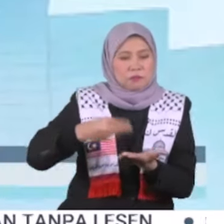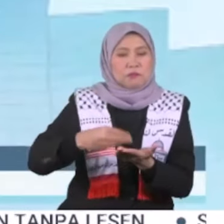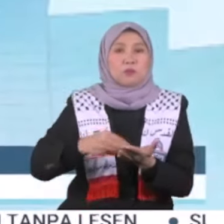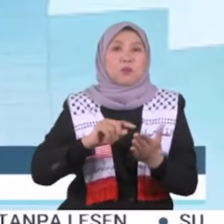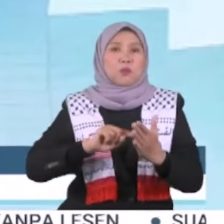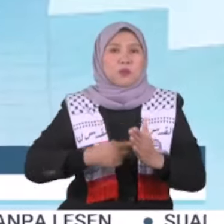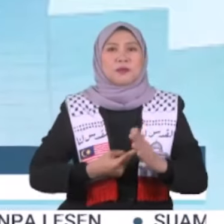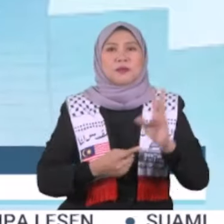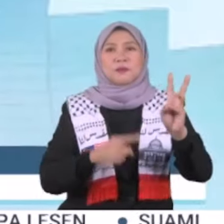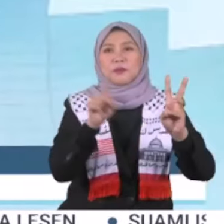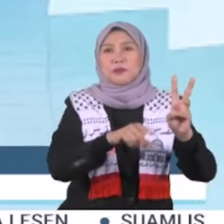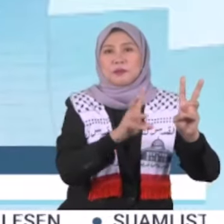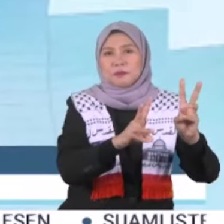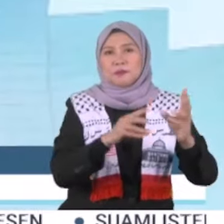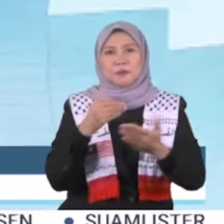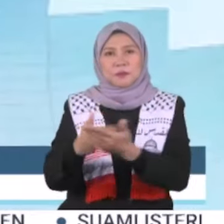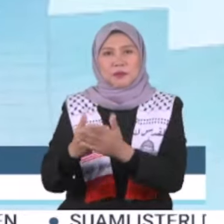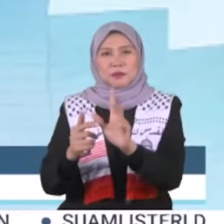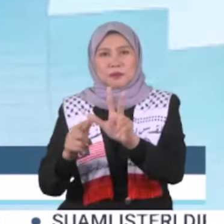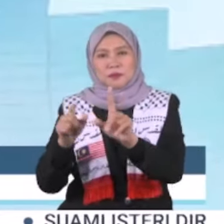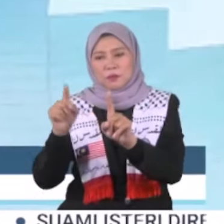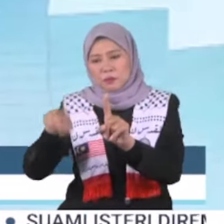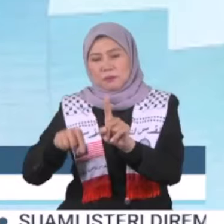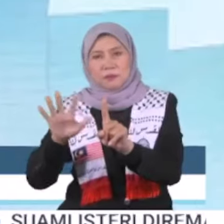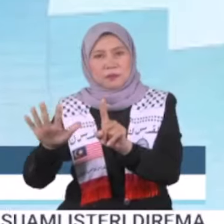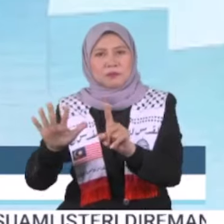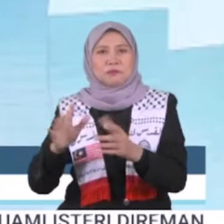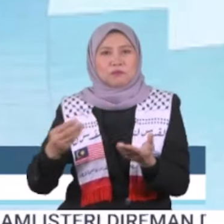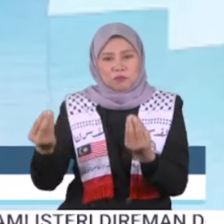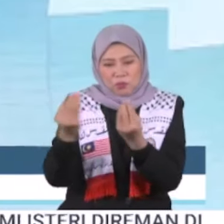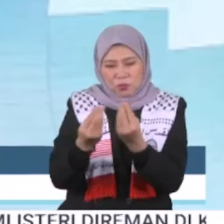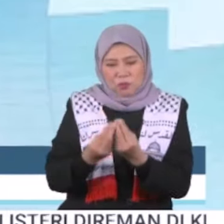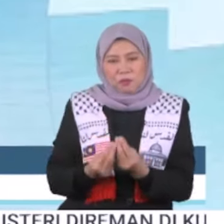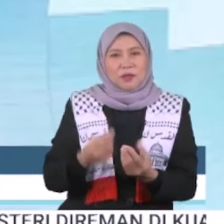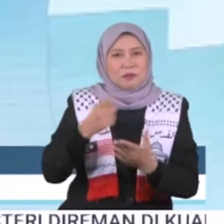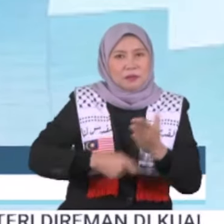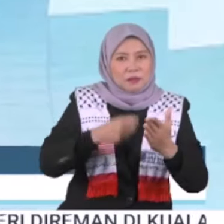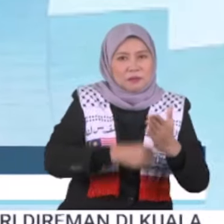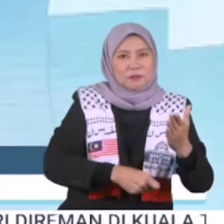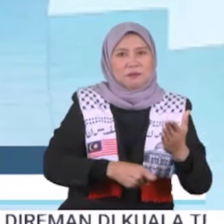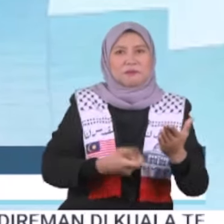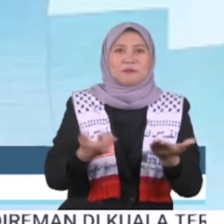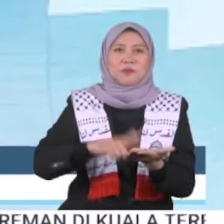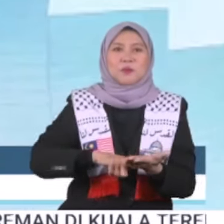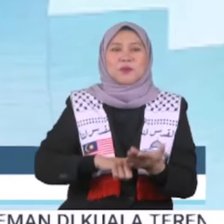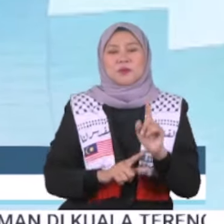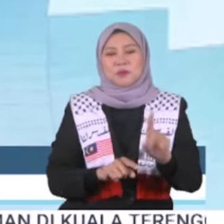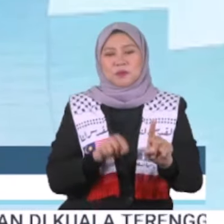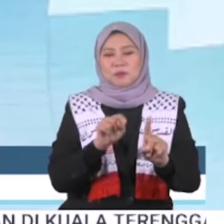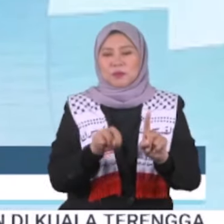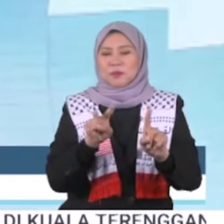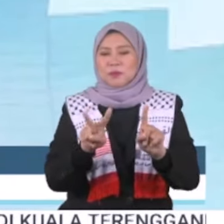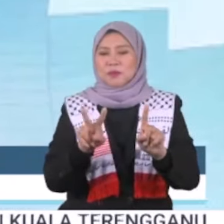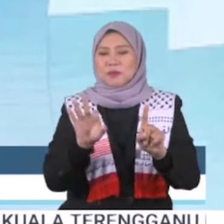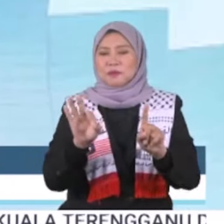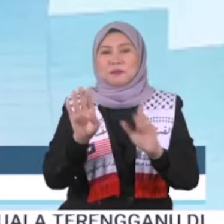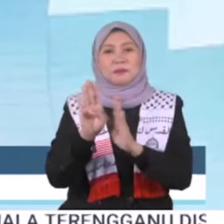Jun tahun lalu hingga 31 Mei lepas melibatkan taksiran cukai yang dilaporkan sebanyak